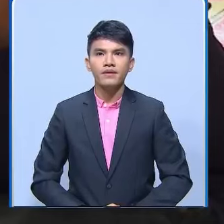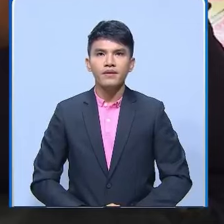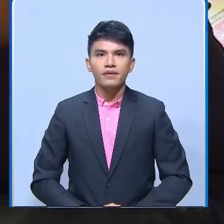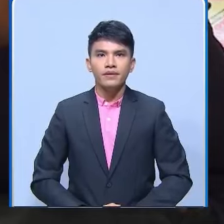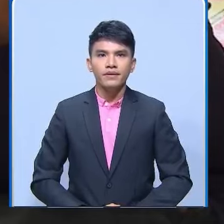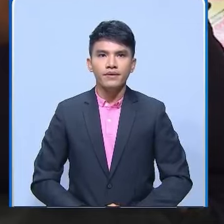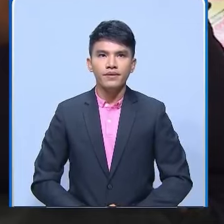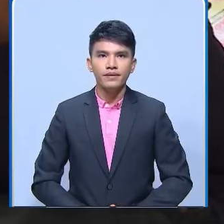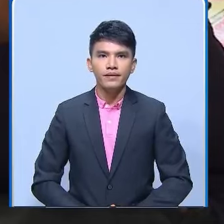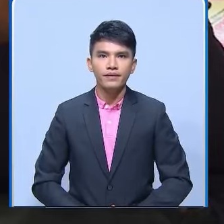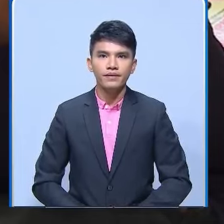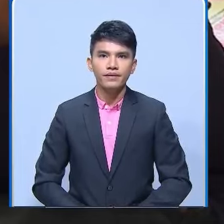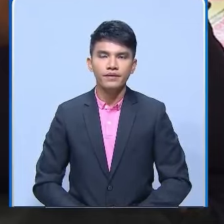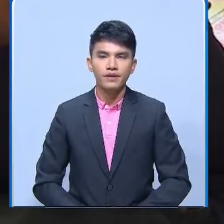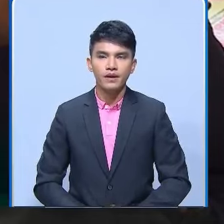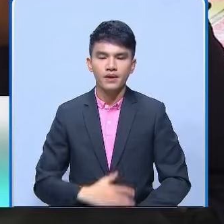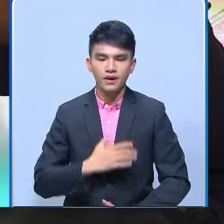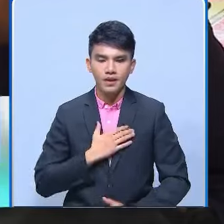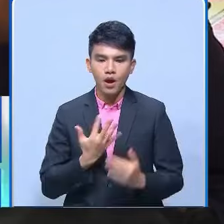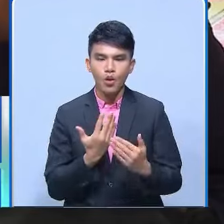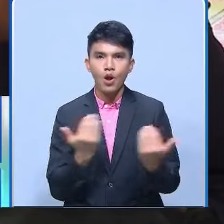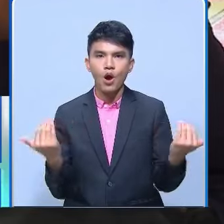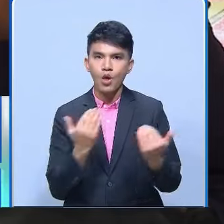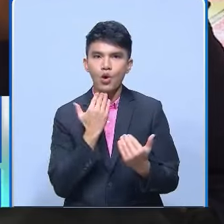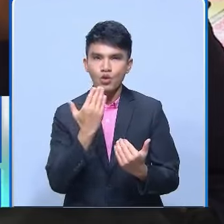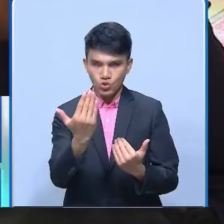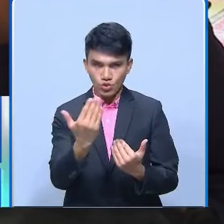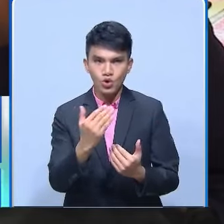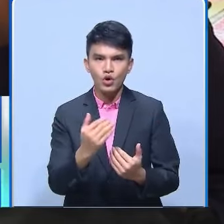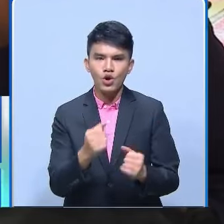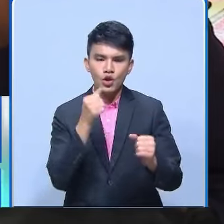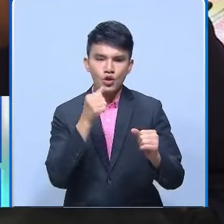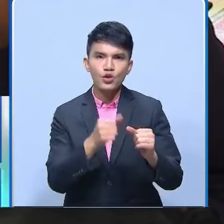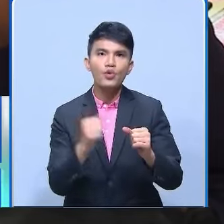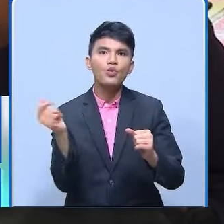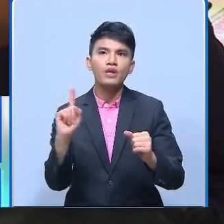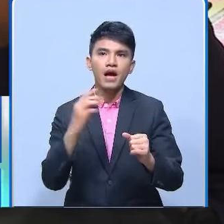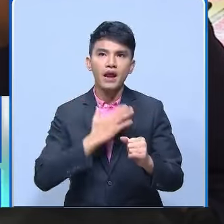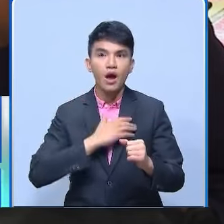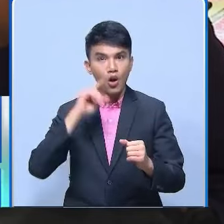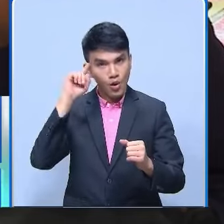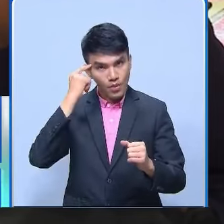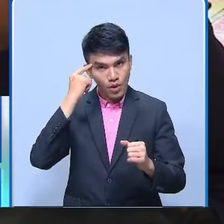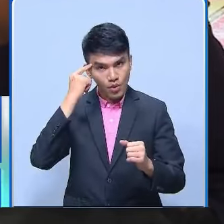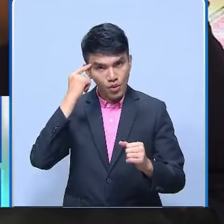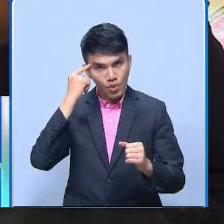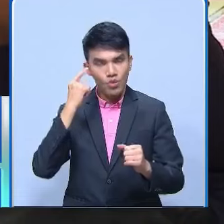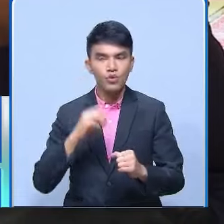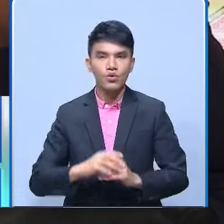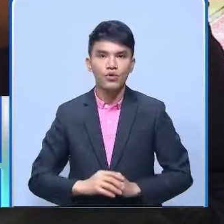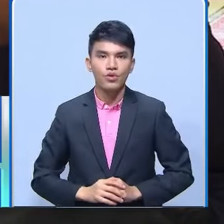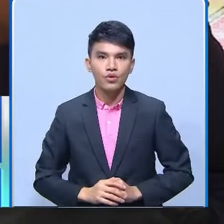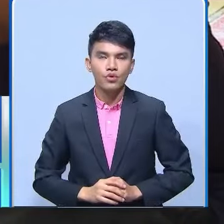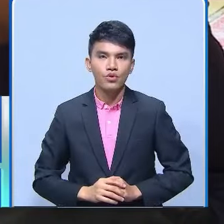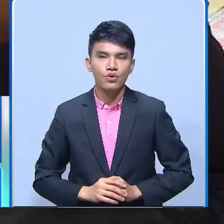เราก็เรากอยลูกเอตวันวลาถมันว่าลูเราไปบไหนก็เอามันนแนบลเรามันจะยุก่ออยู่ตมันถึงอิติ